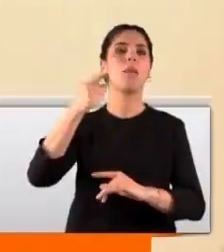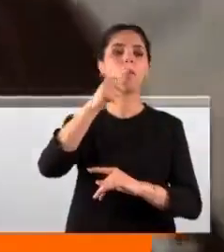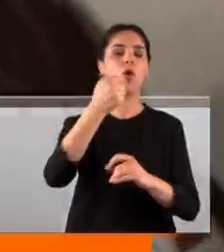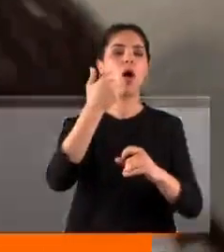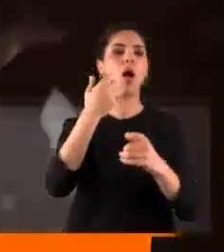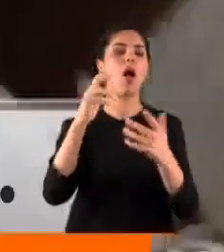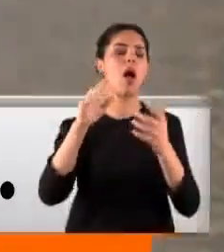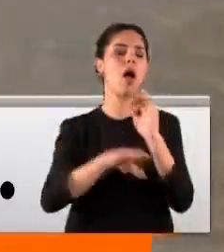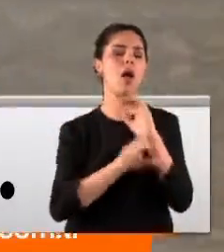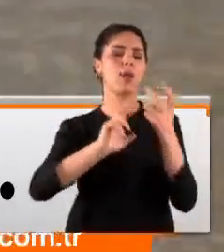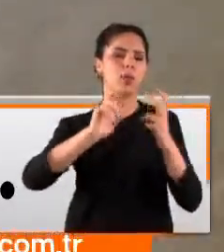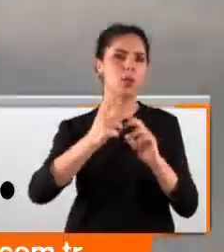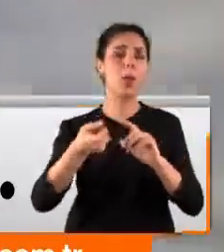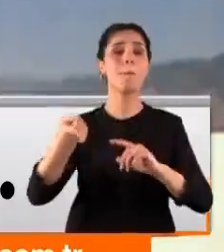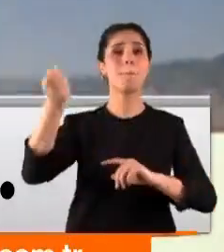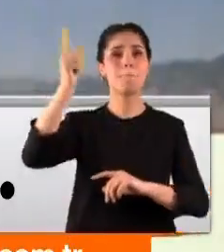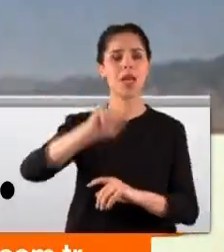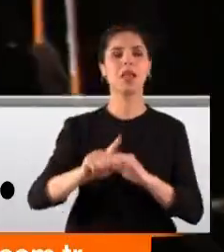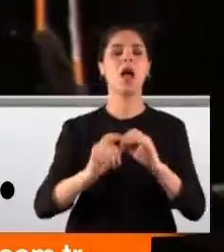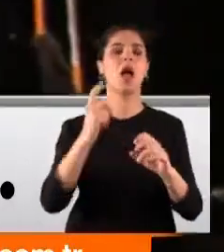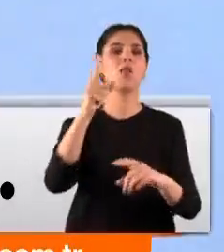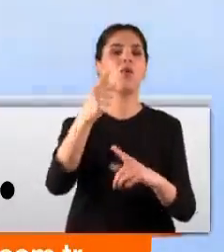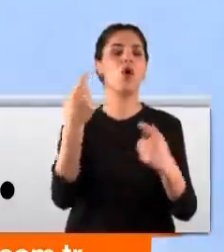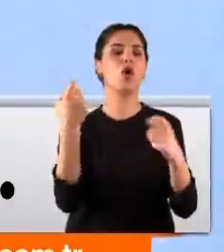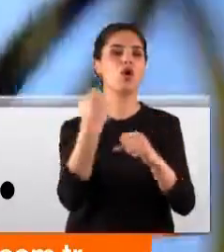etkileyici müziğiyle de Oscar ödülü almıştı.